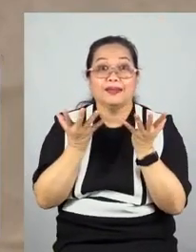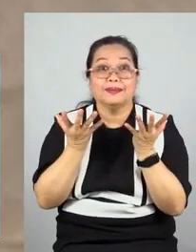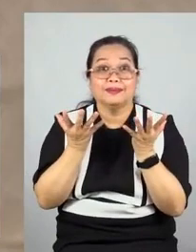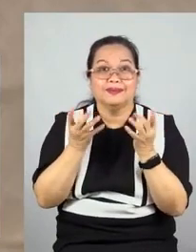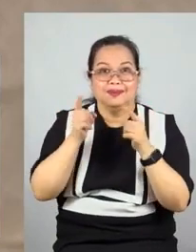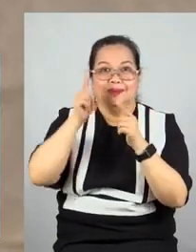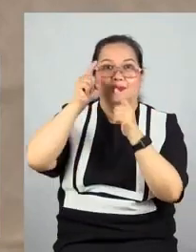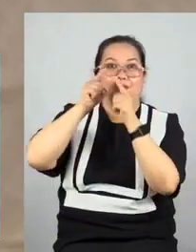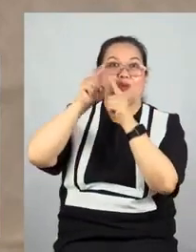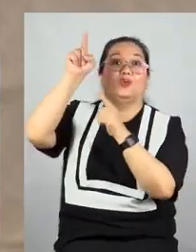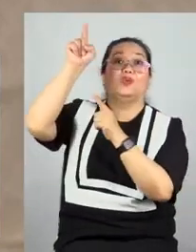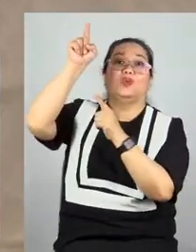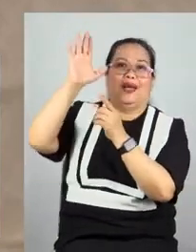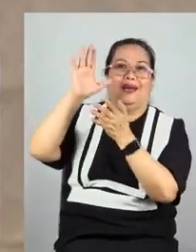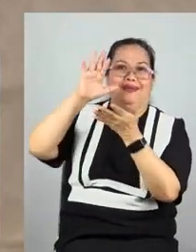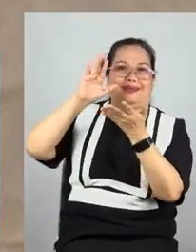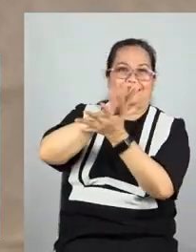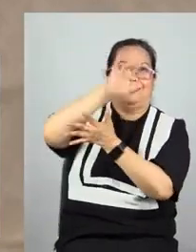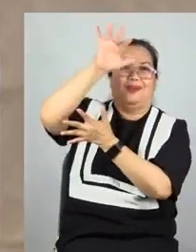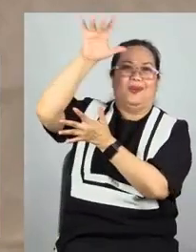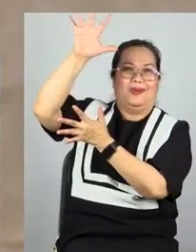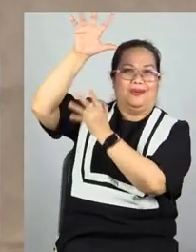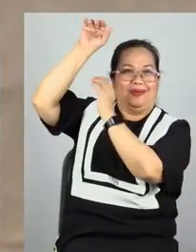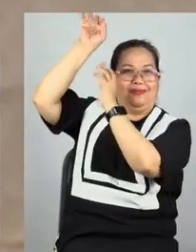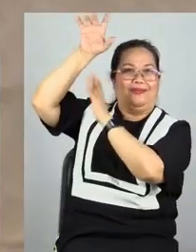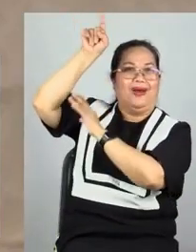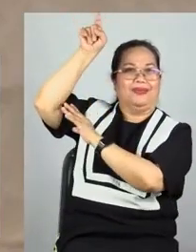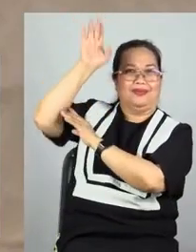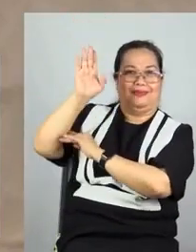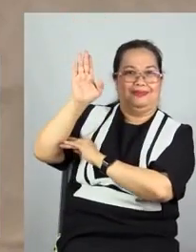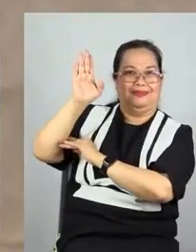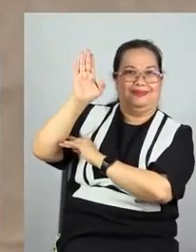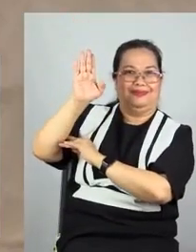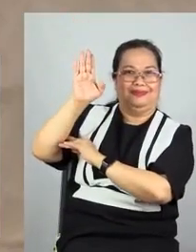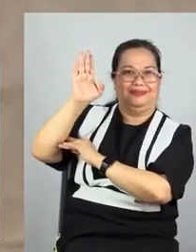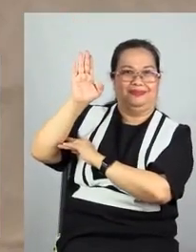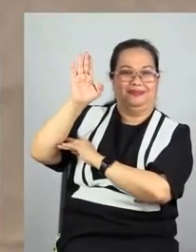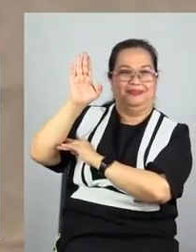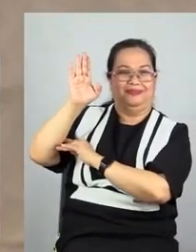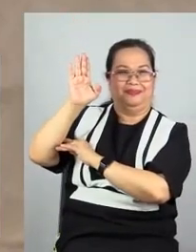To the glory of God the Father.